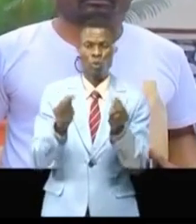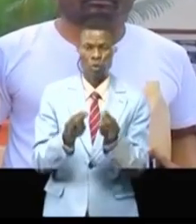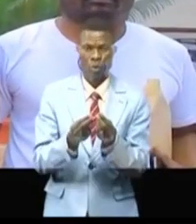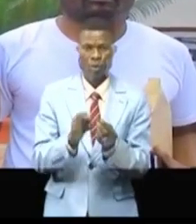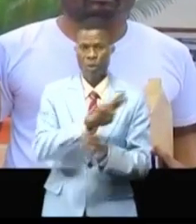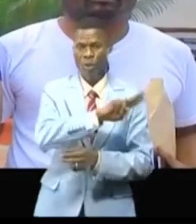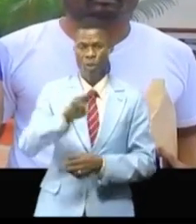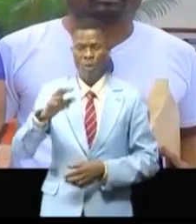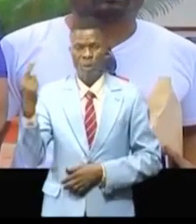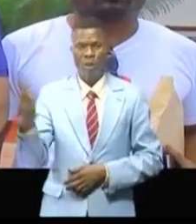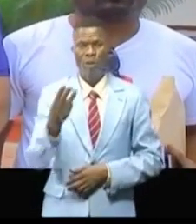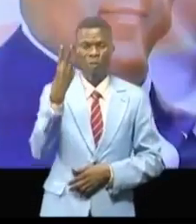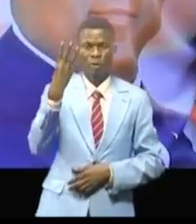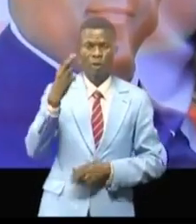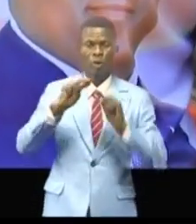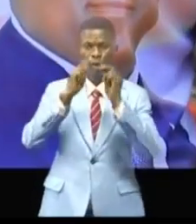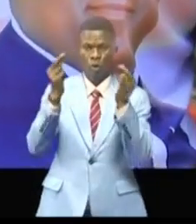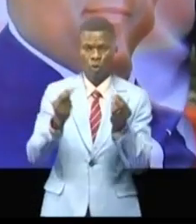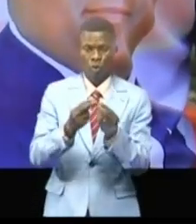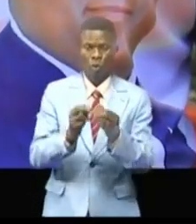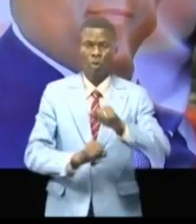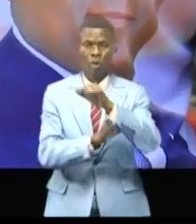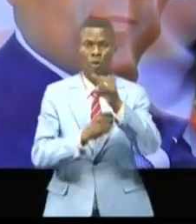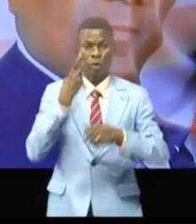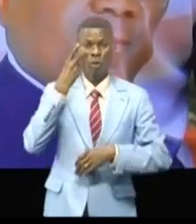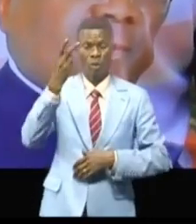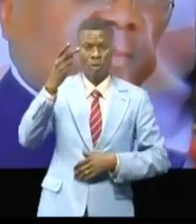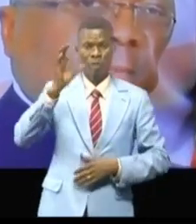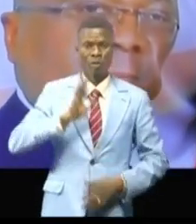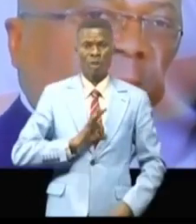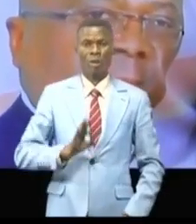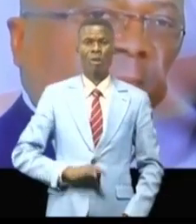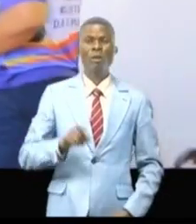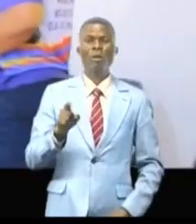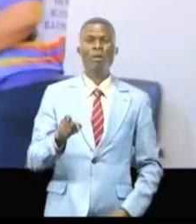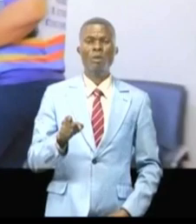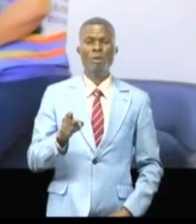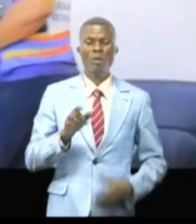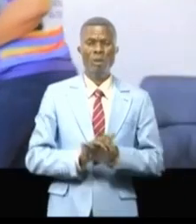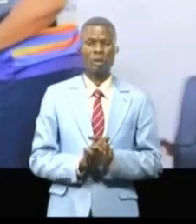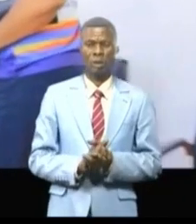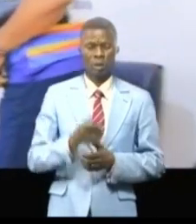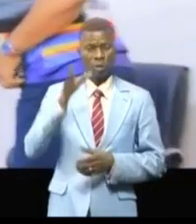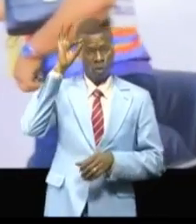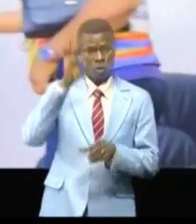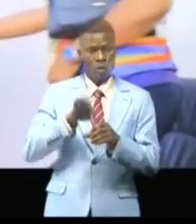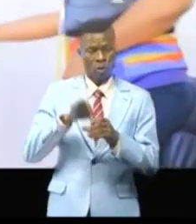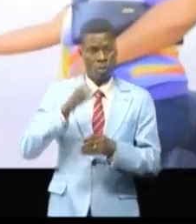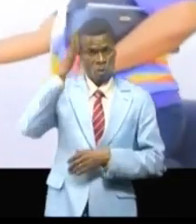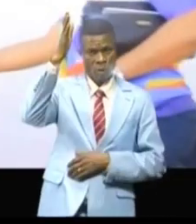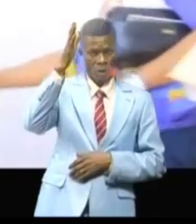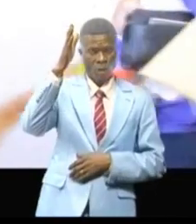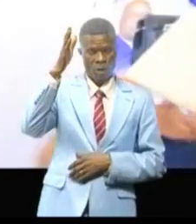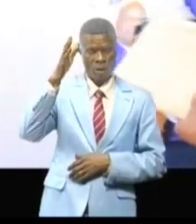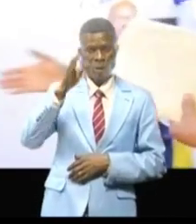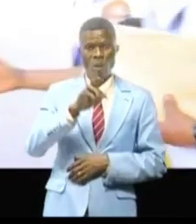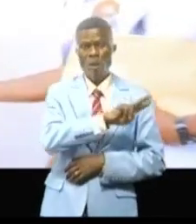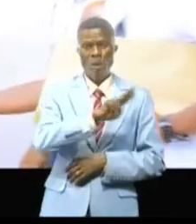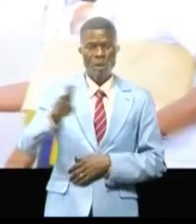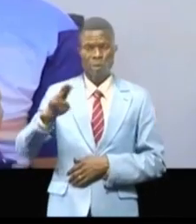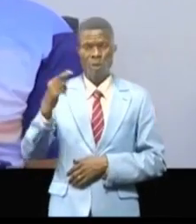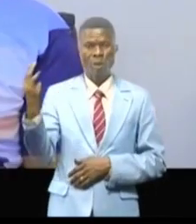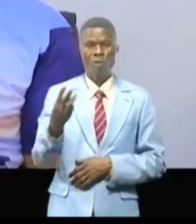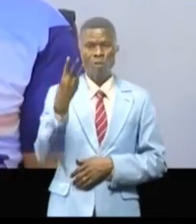plateforme qui soutient la vision du chef de l'État, Félix-Antoine Tshisekedi Tshilombo, pour sa réélection aux prochaines élections